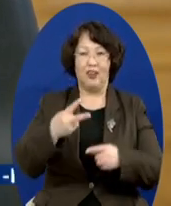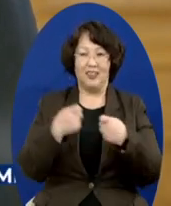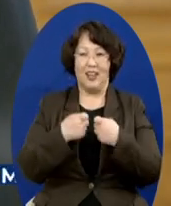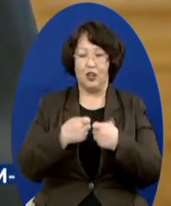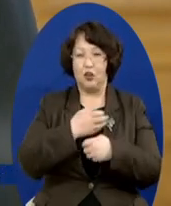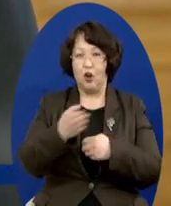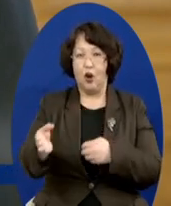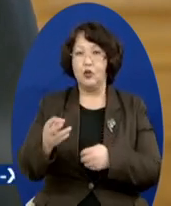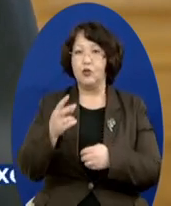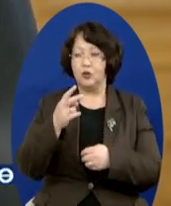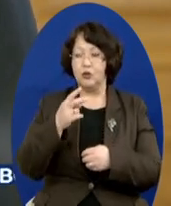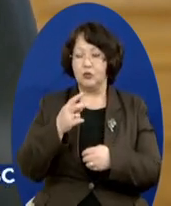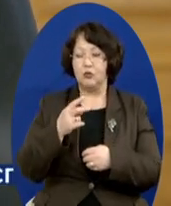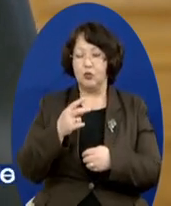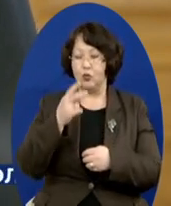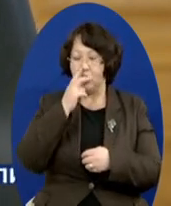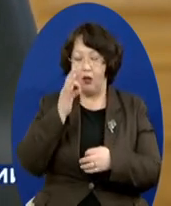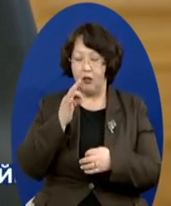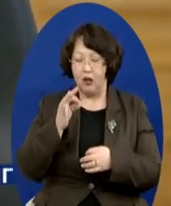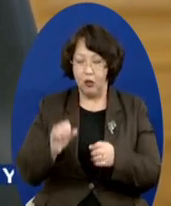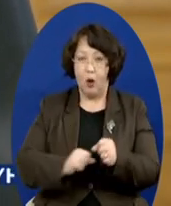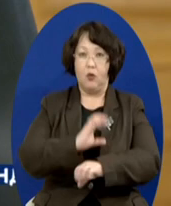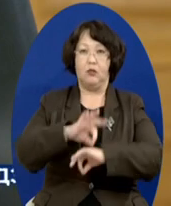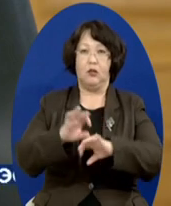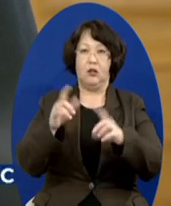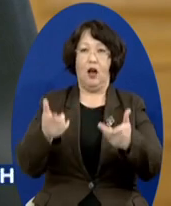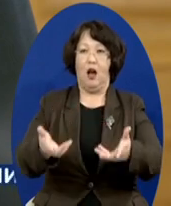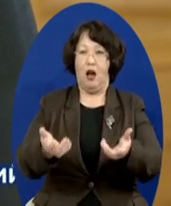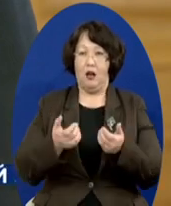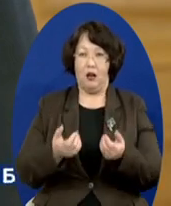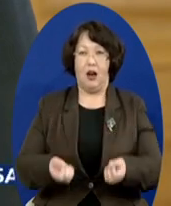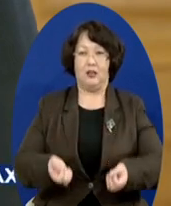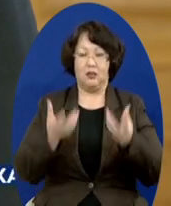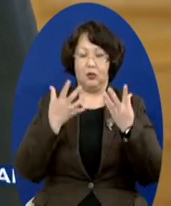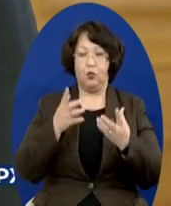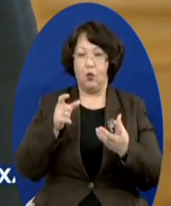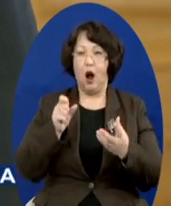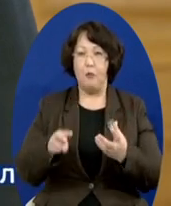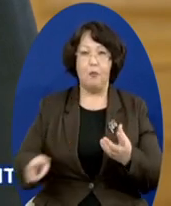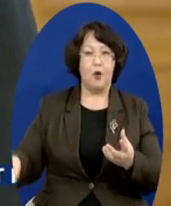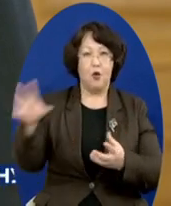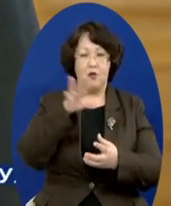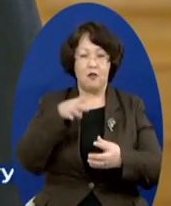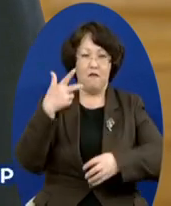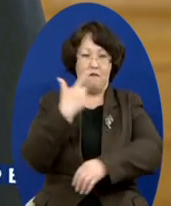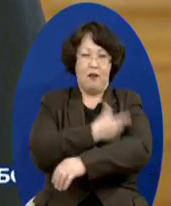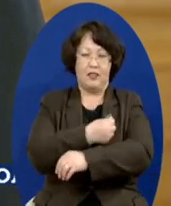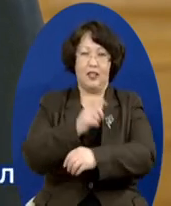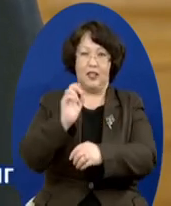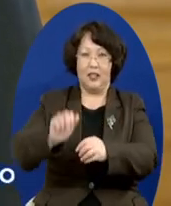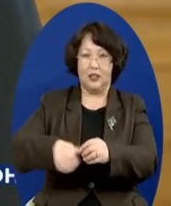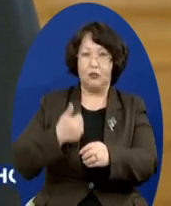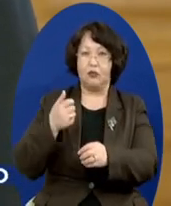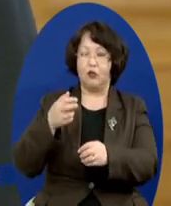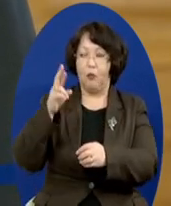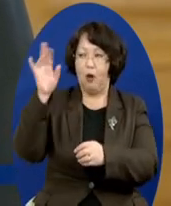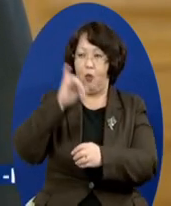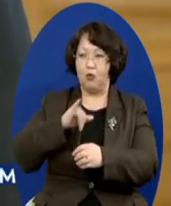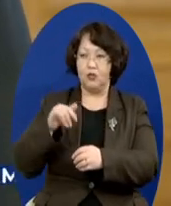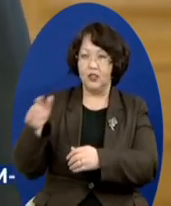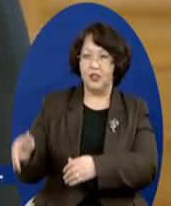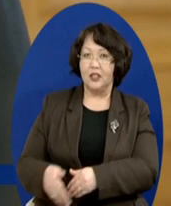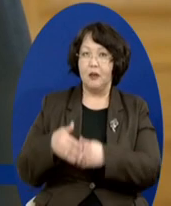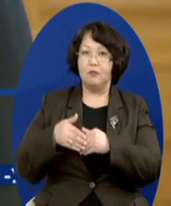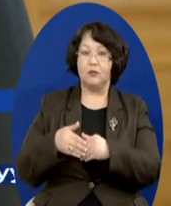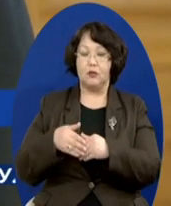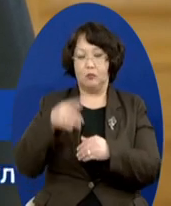тулгараагүй цар тахлын амар цаг үед нийт хүн амаа вакцинжуулах ажилд онцгой дэмжлэг үзүүлсэн Японы ард түмэнд